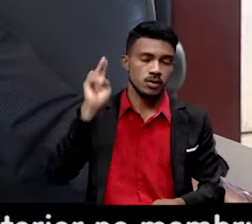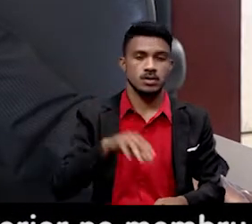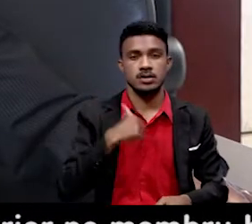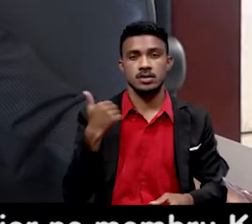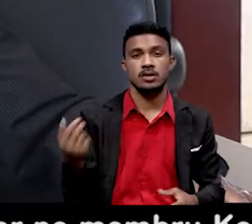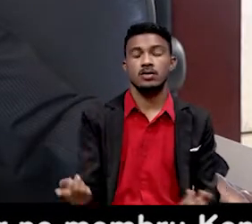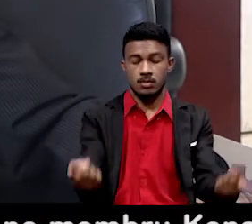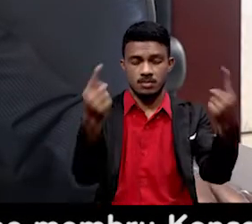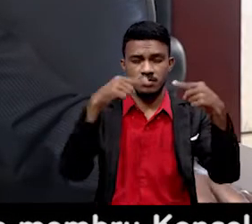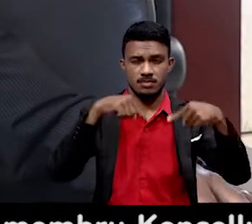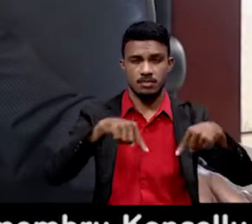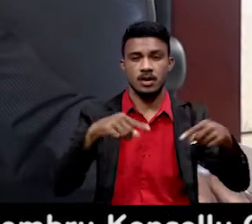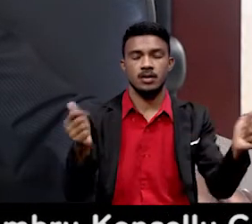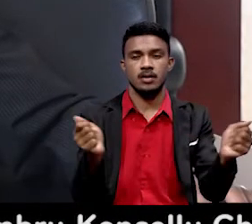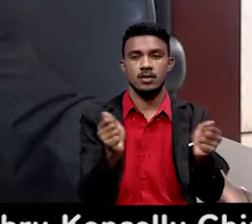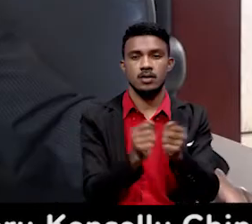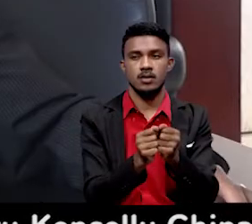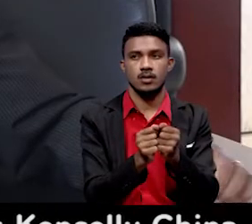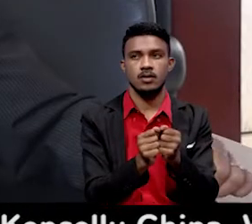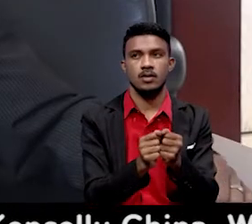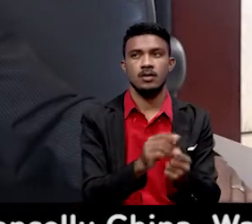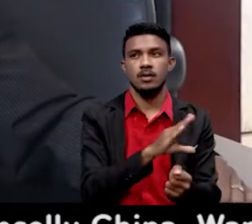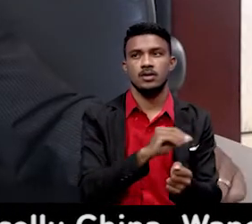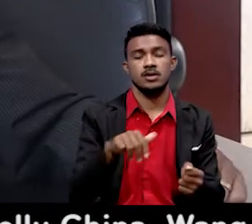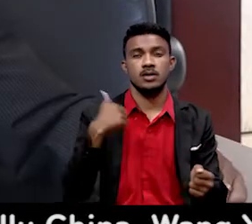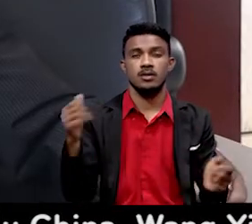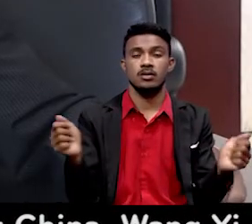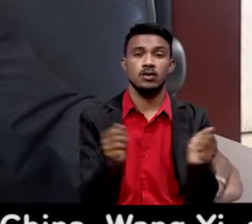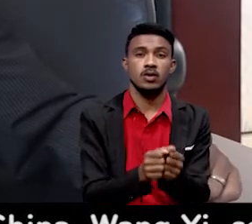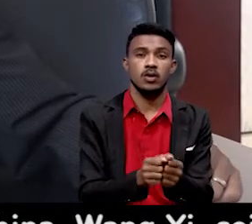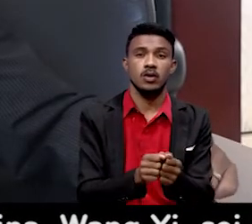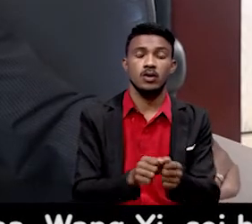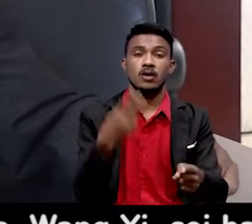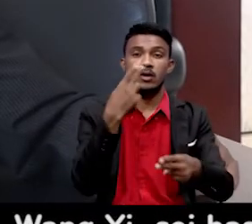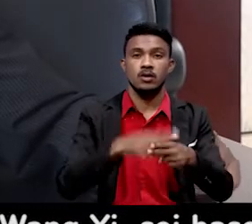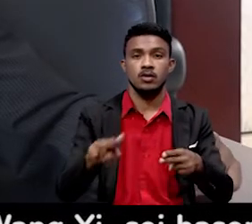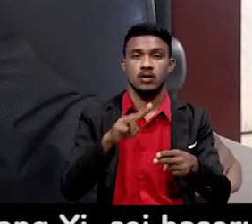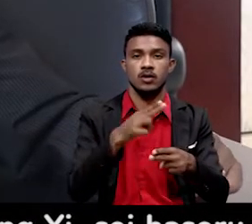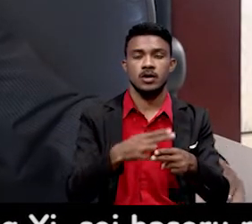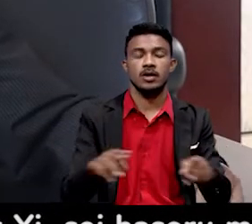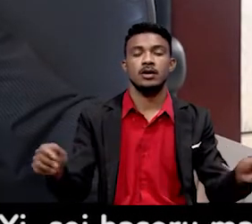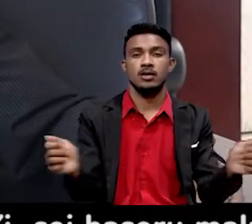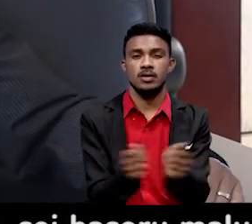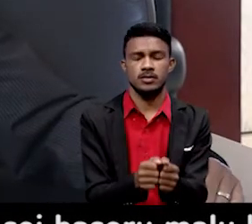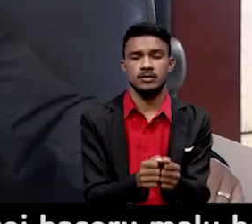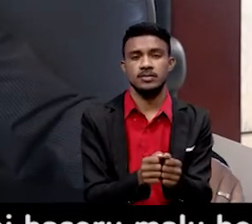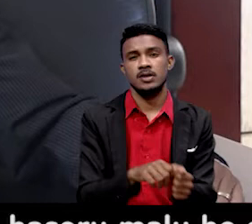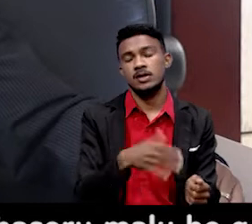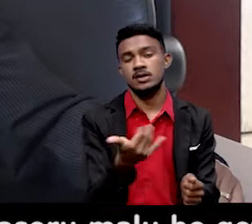mai hobe. Balu kalo ho tudiko ho ho buat truma kala